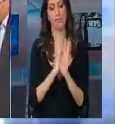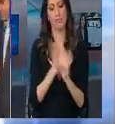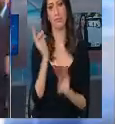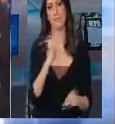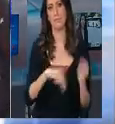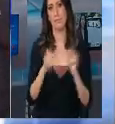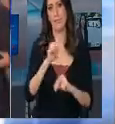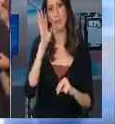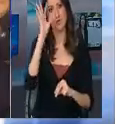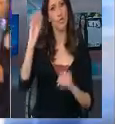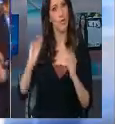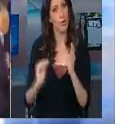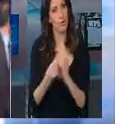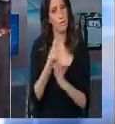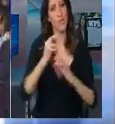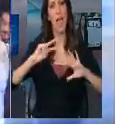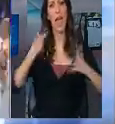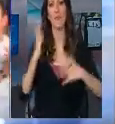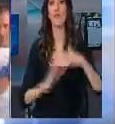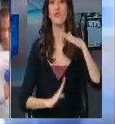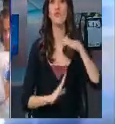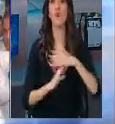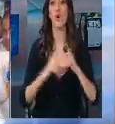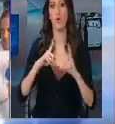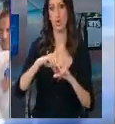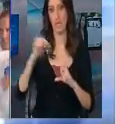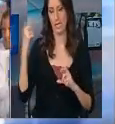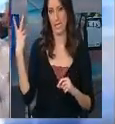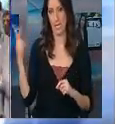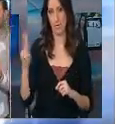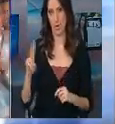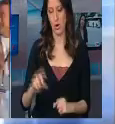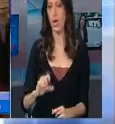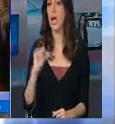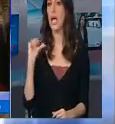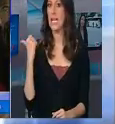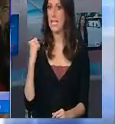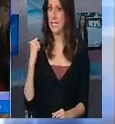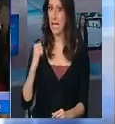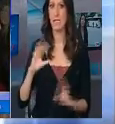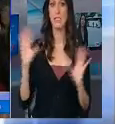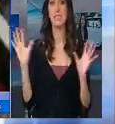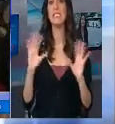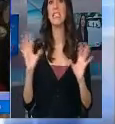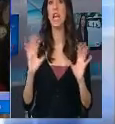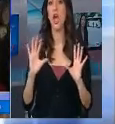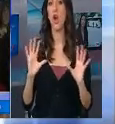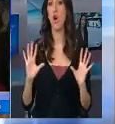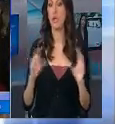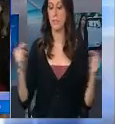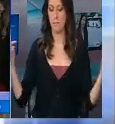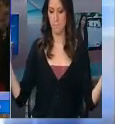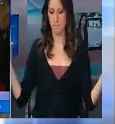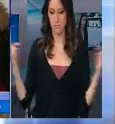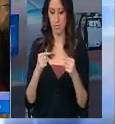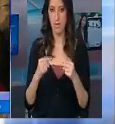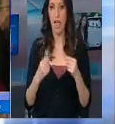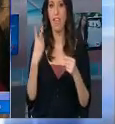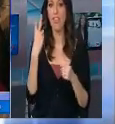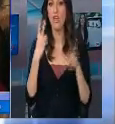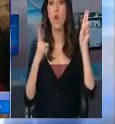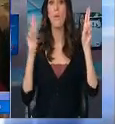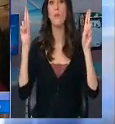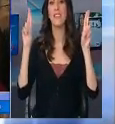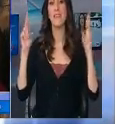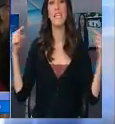για την εκλογή του 7ου Προέδρου της Κυπριακής Δημοκρατίας. Το μνημόνιο και η αντιμετώπιση της οικονομικής κατάστασης βρέθηκαν